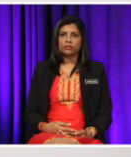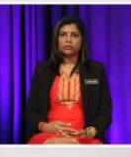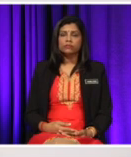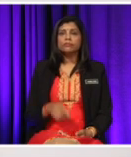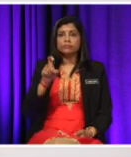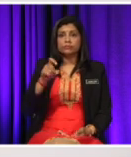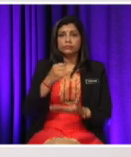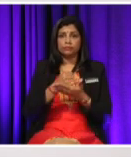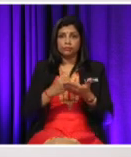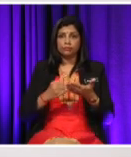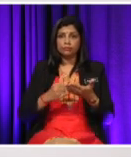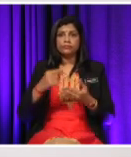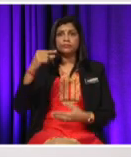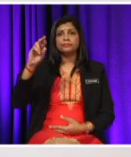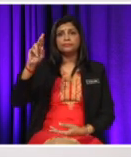terus saja